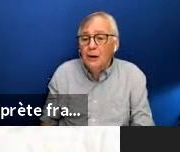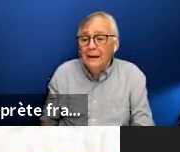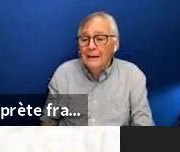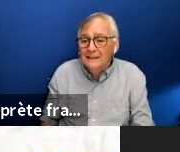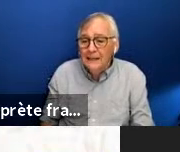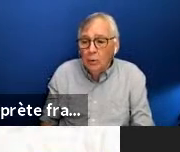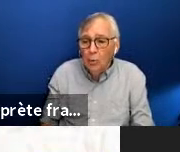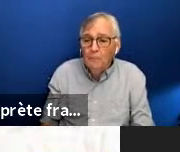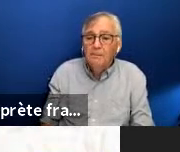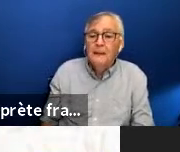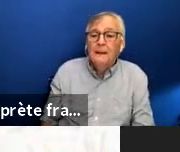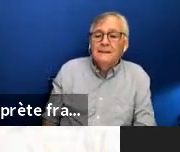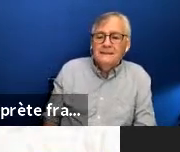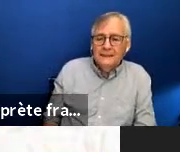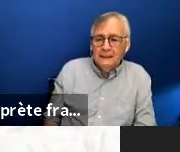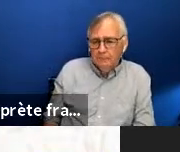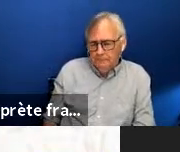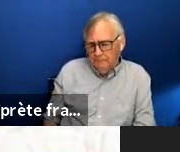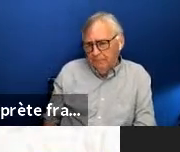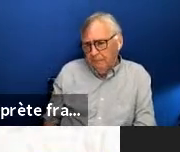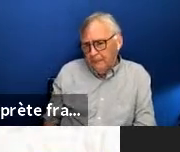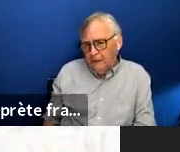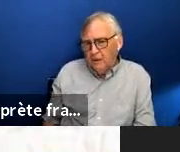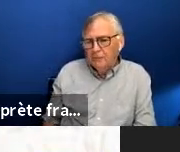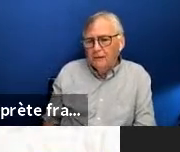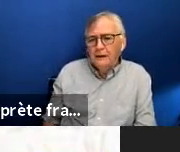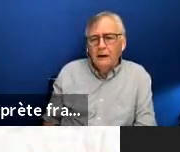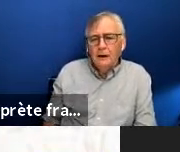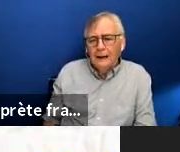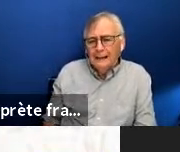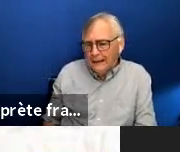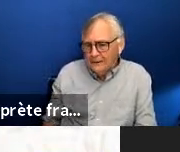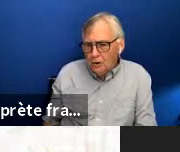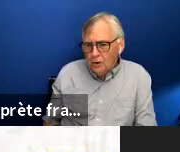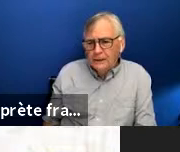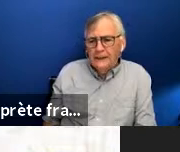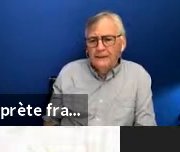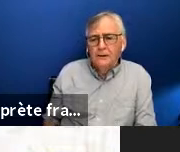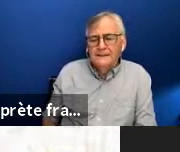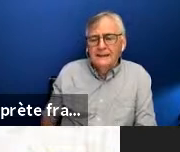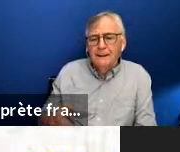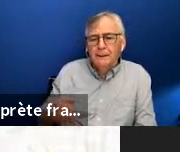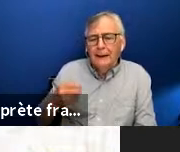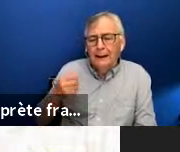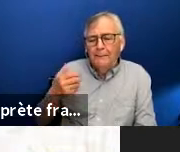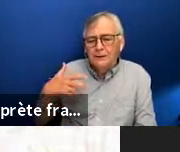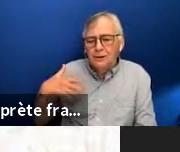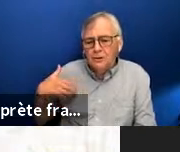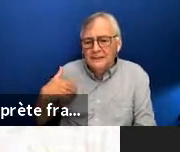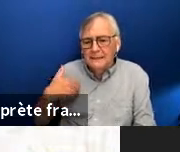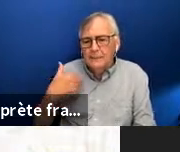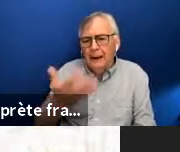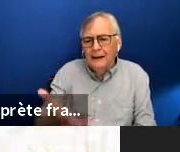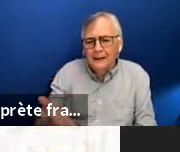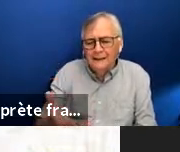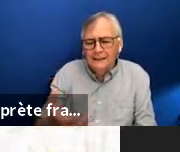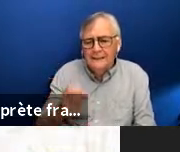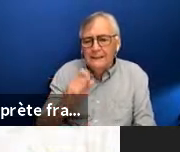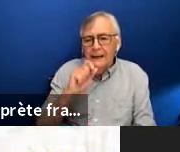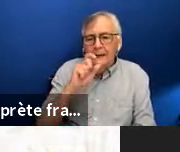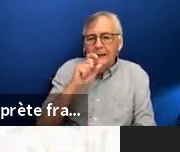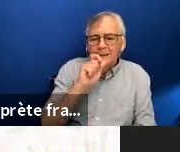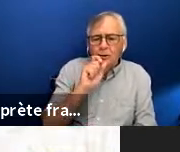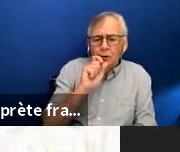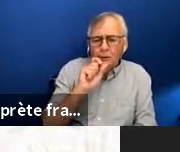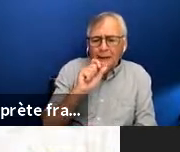service de relais vidéo. C'est offert à la grandeur du Canada et ça permet à la personne de s'exprimer en langue des